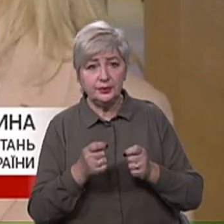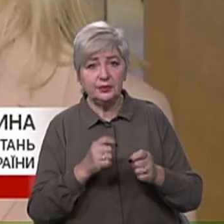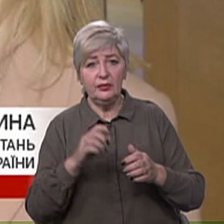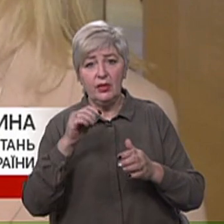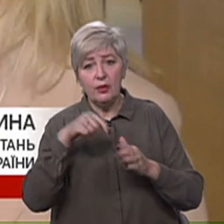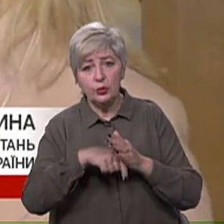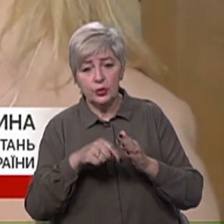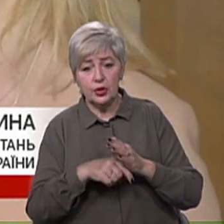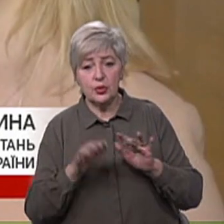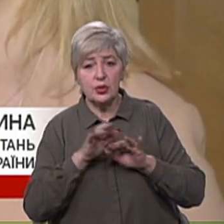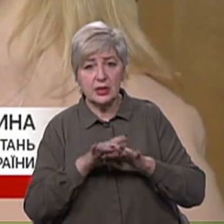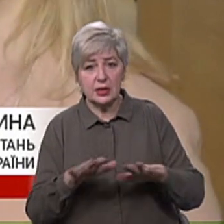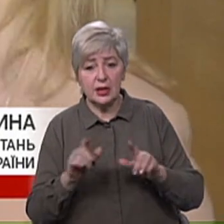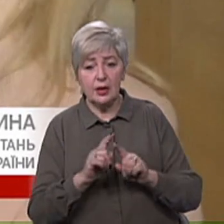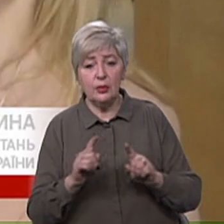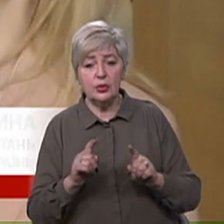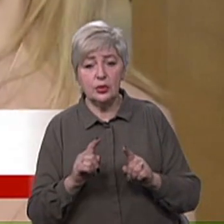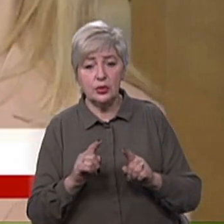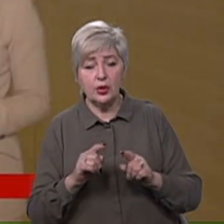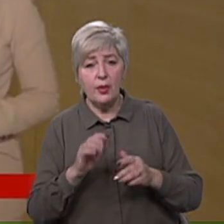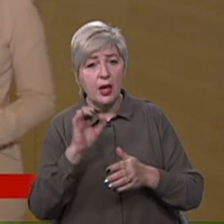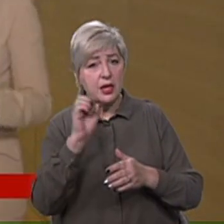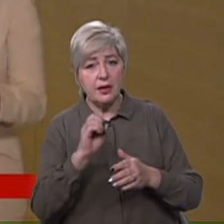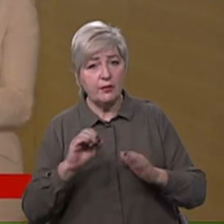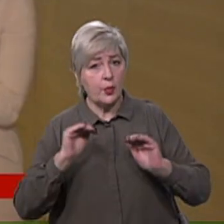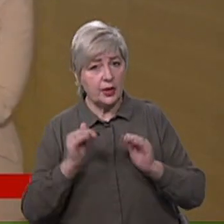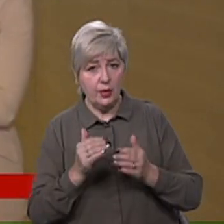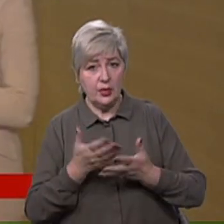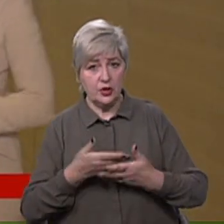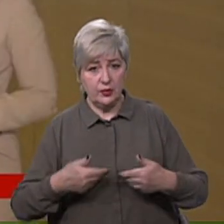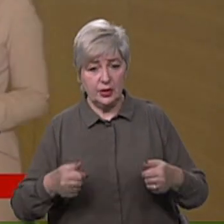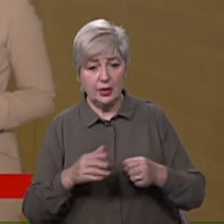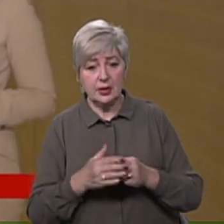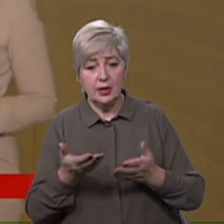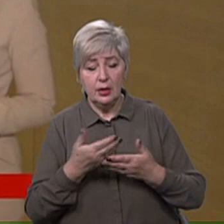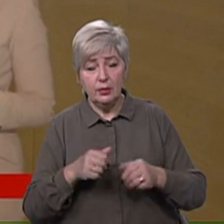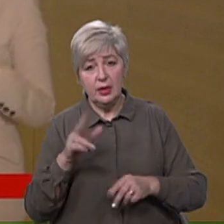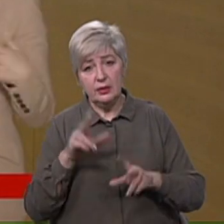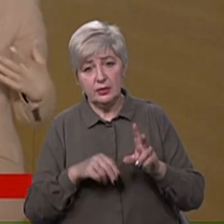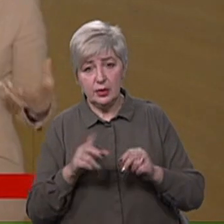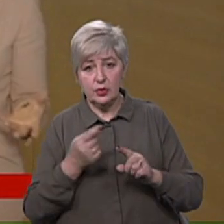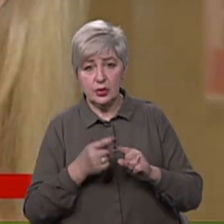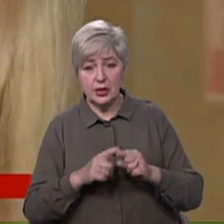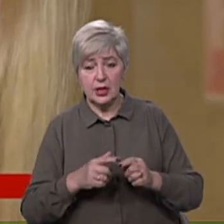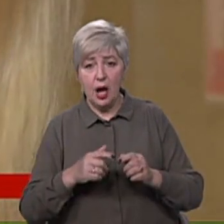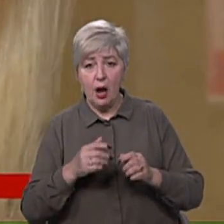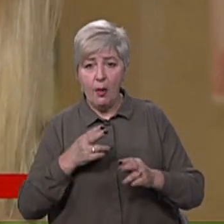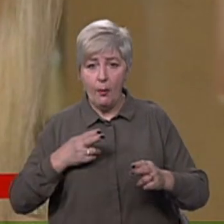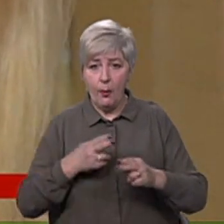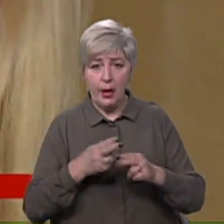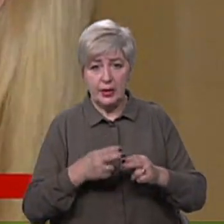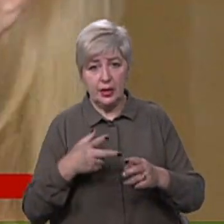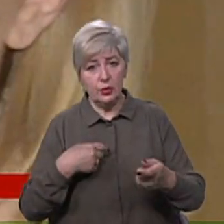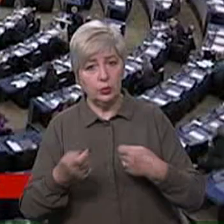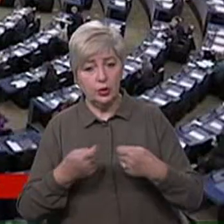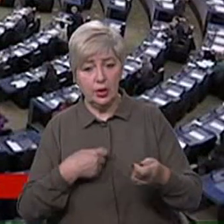не застосовувати європейські обмеження до нас. Ми вважаємо, що це бар'єр у торгівлі. Уряд запевняє, що підтримувати